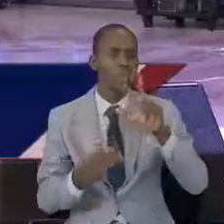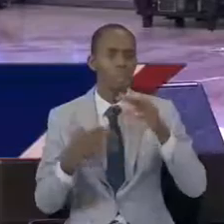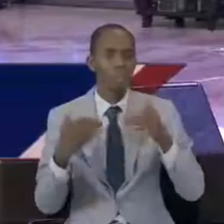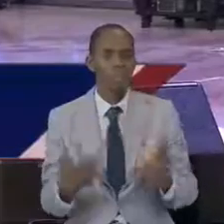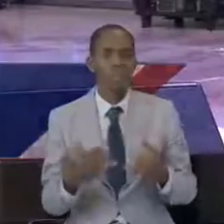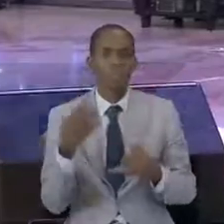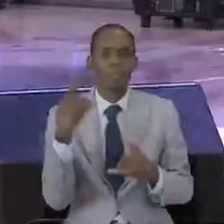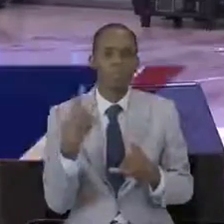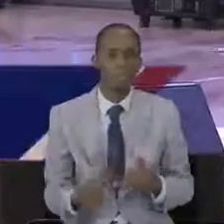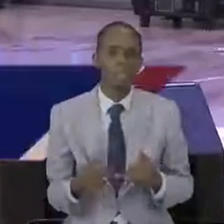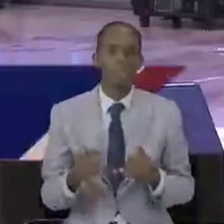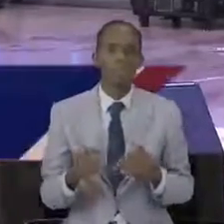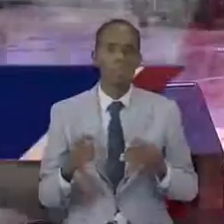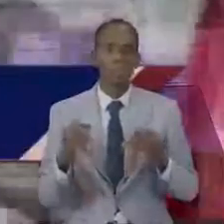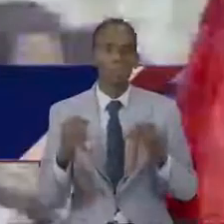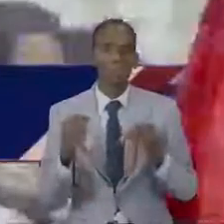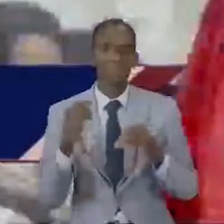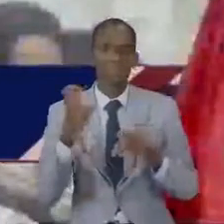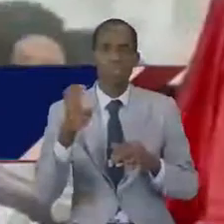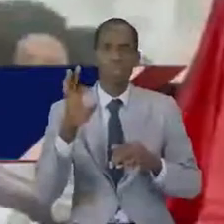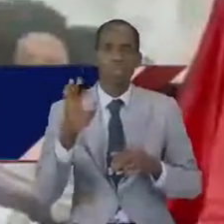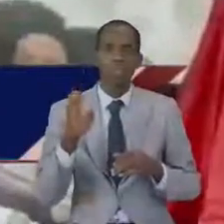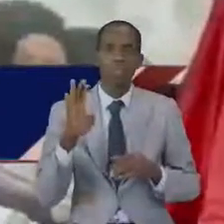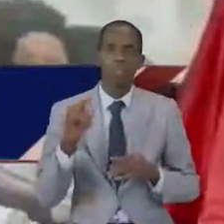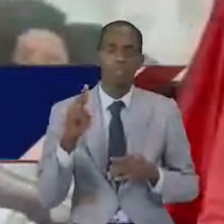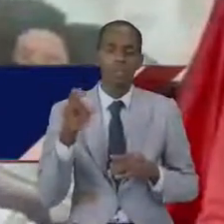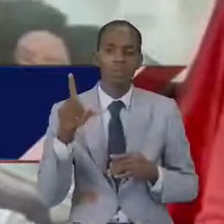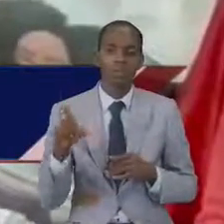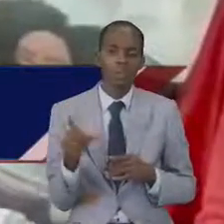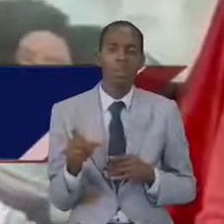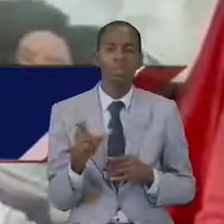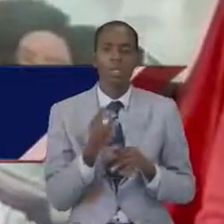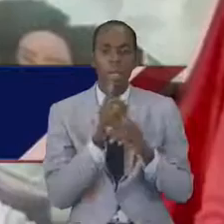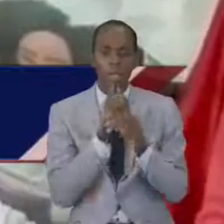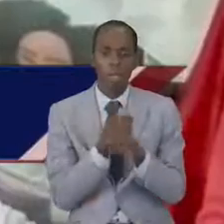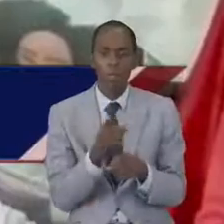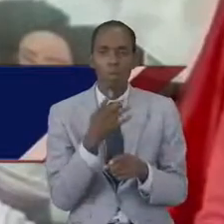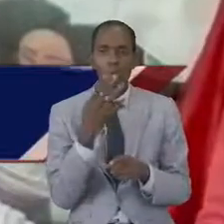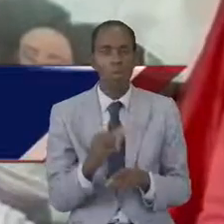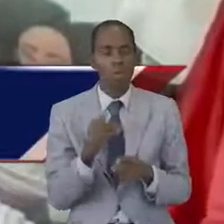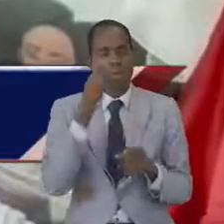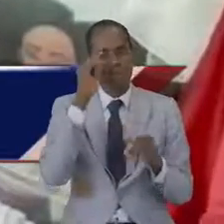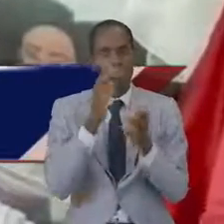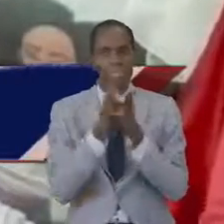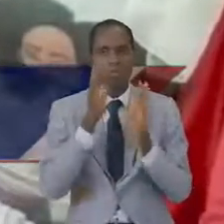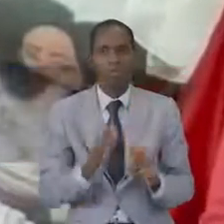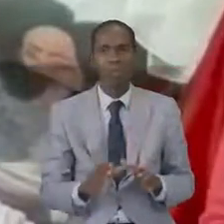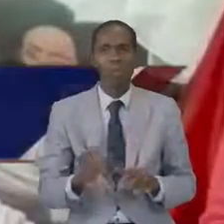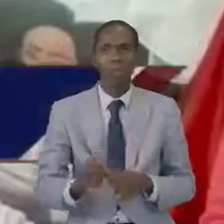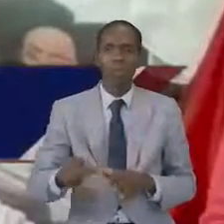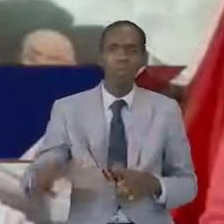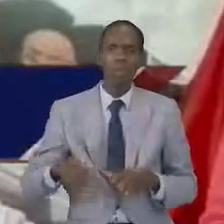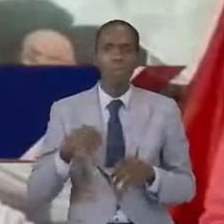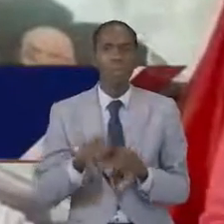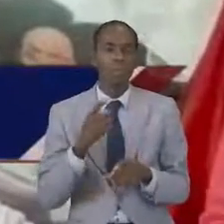la réaction appropriée des saints en temps convenable dans Gala